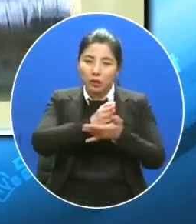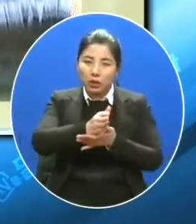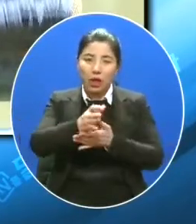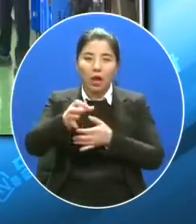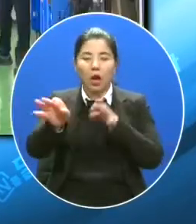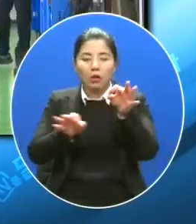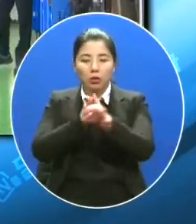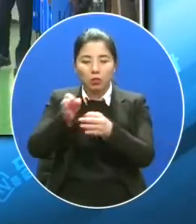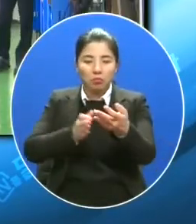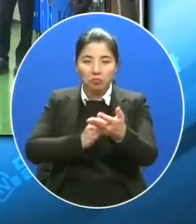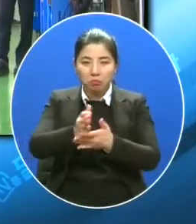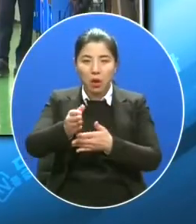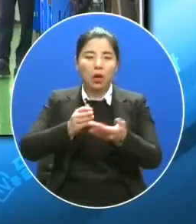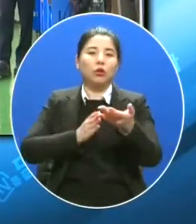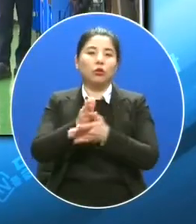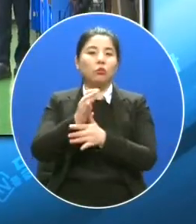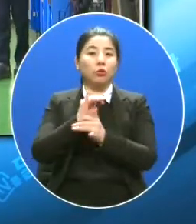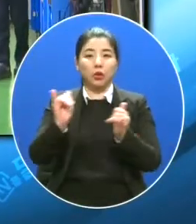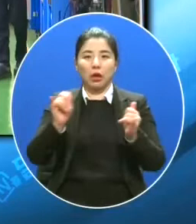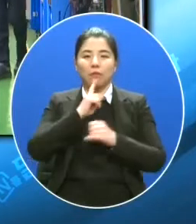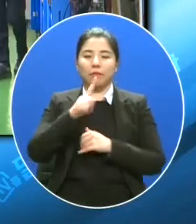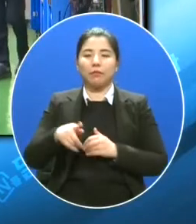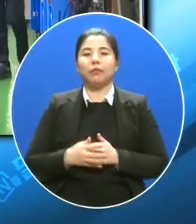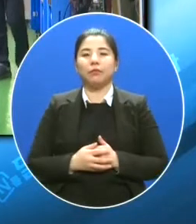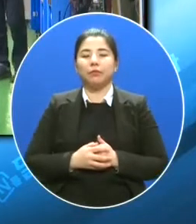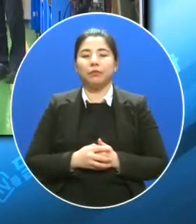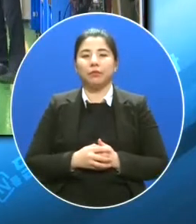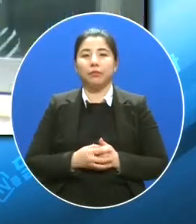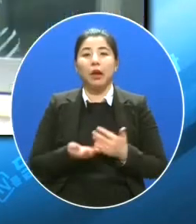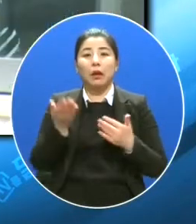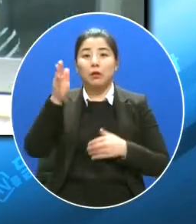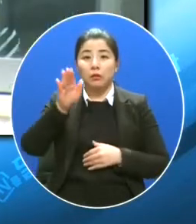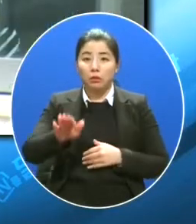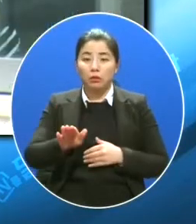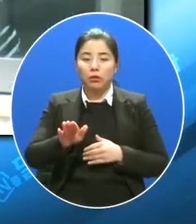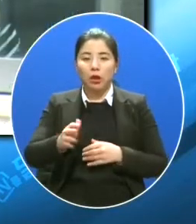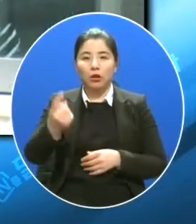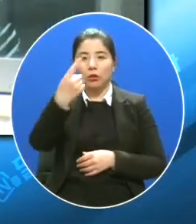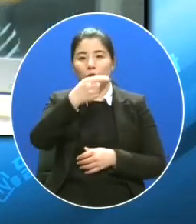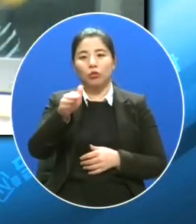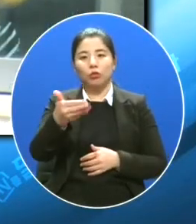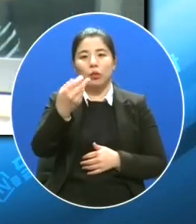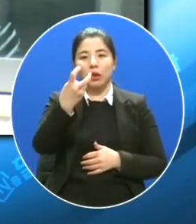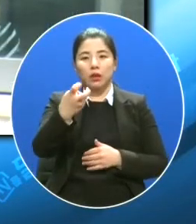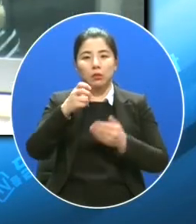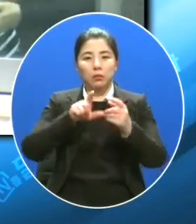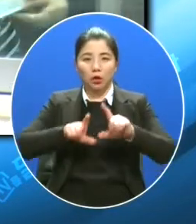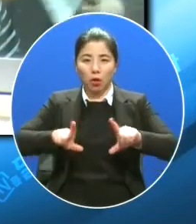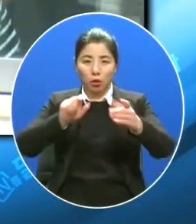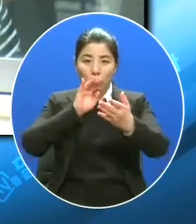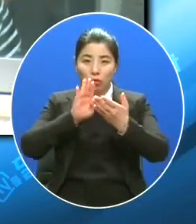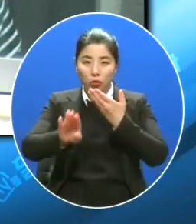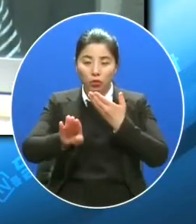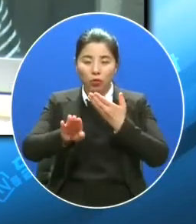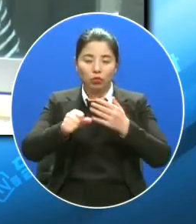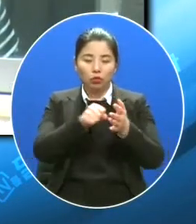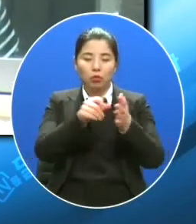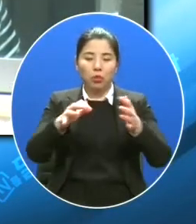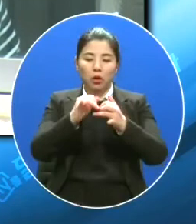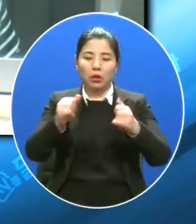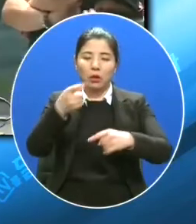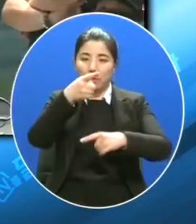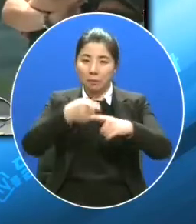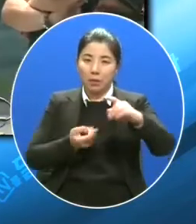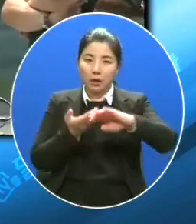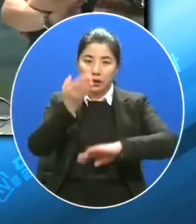재계 또는 전문직 종사자들이었다고 합니다. 하지만 1920년대 이후에는